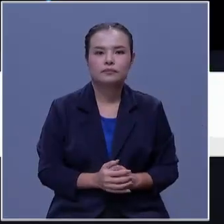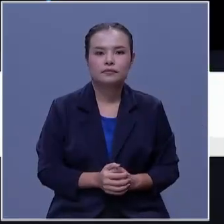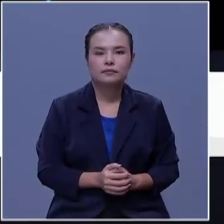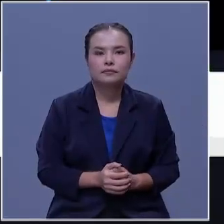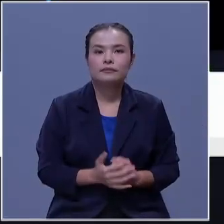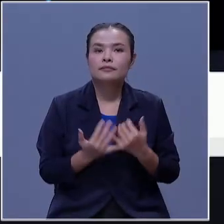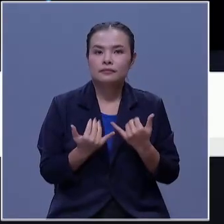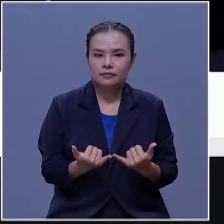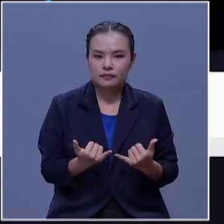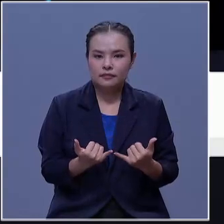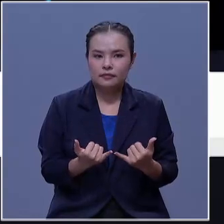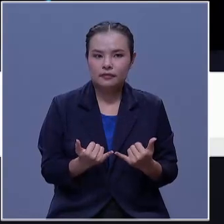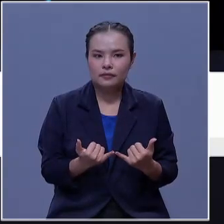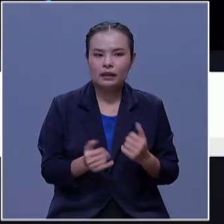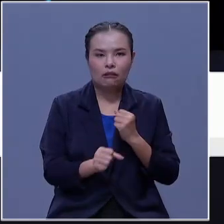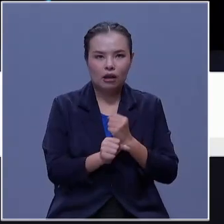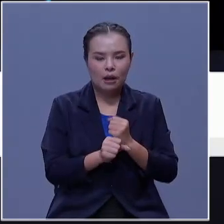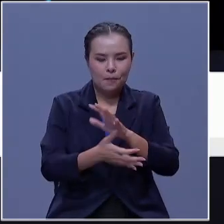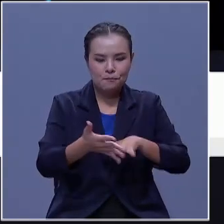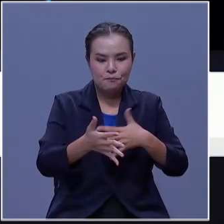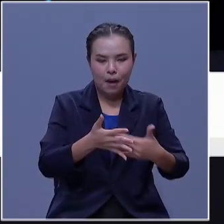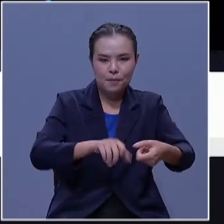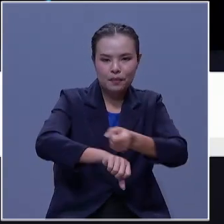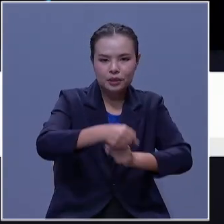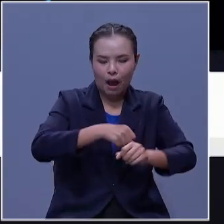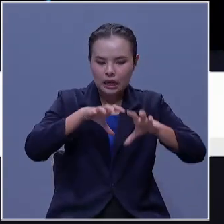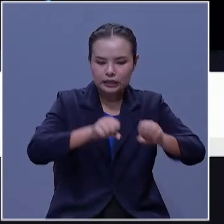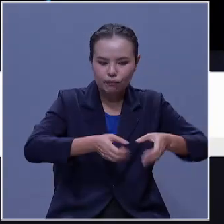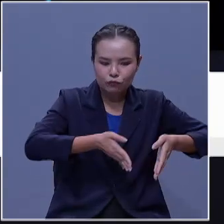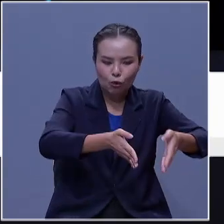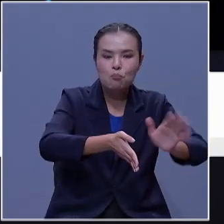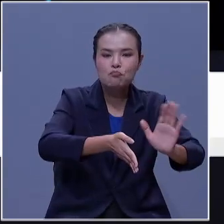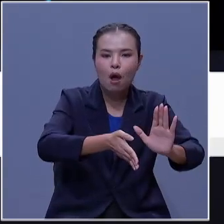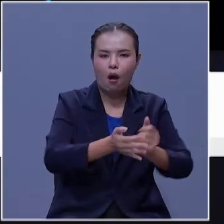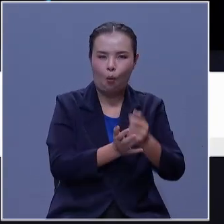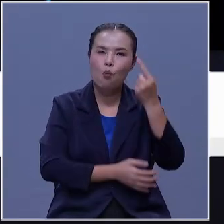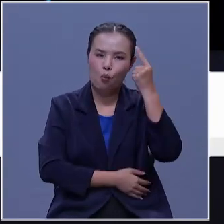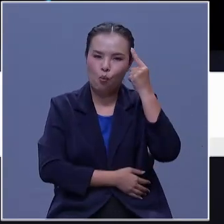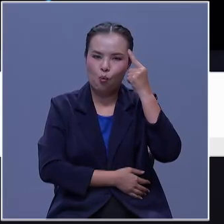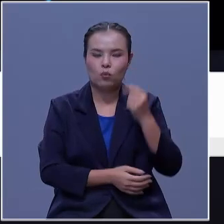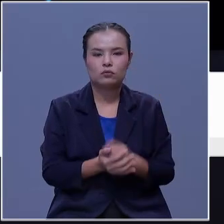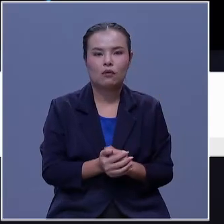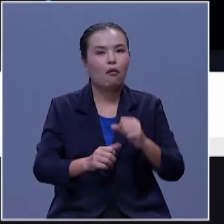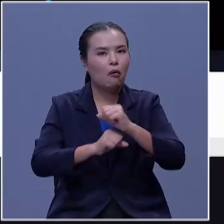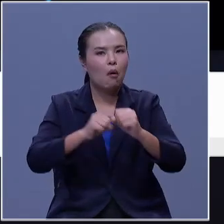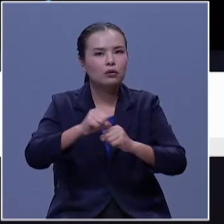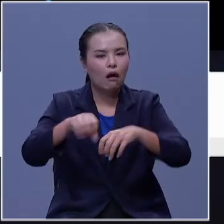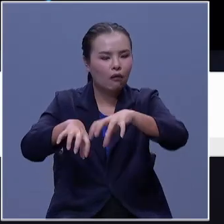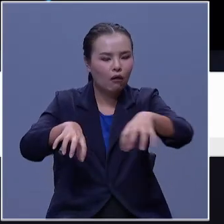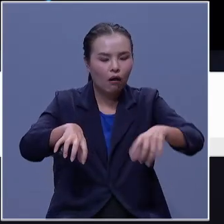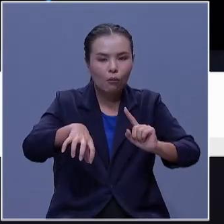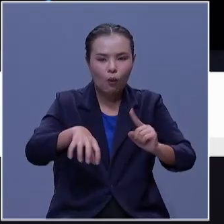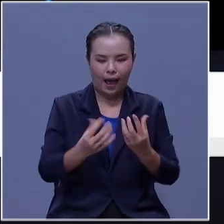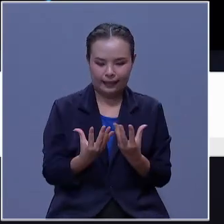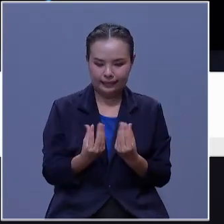ราวนี้เราจะทำ proactive มากขึ้นนะครับคือเราไม่จะมาดักจับตรงถนนแล้วล่ะ คร ับคือเรารู้อยู่แล้วว่าที่ก่อสร้างอยู่ตรงไหนแหล่